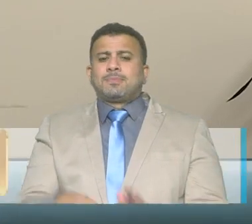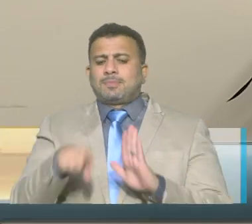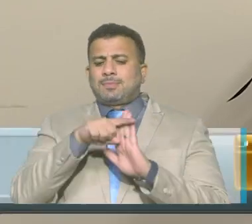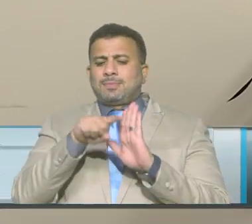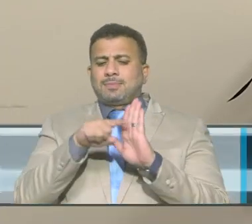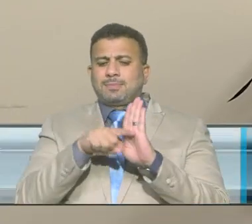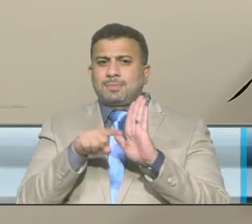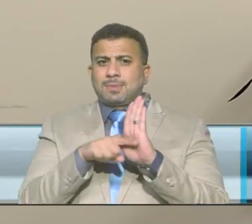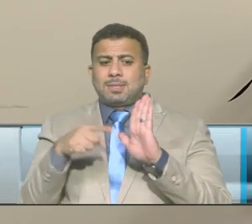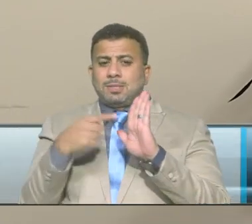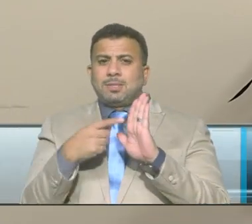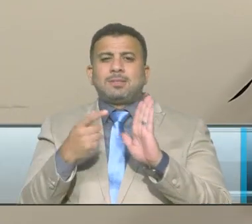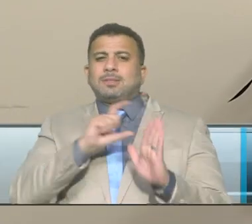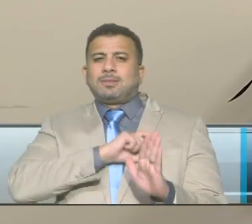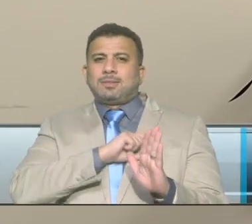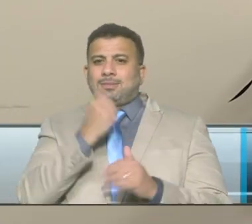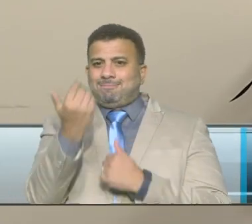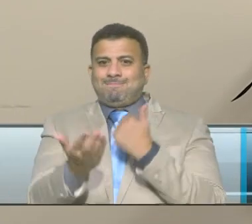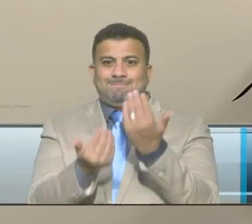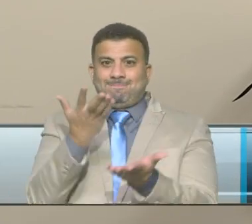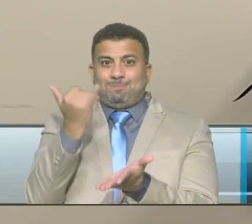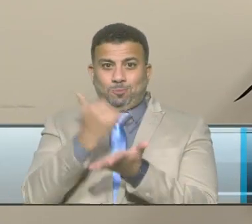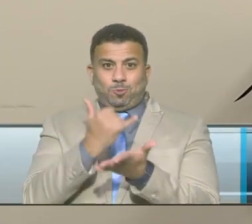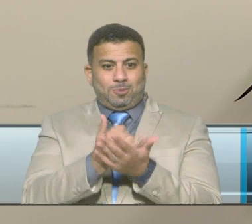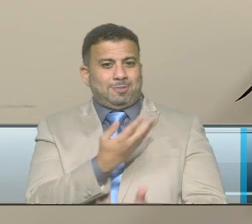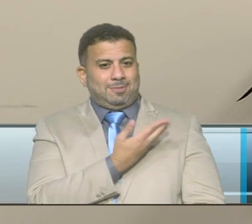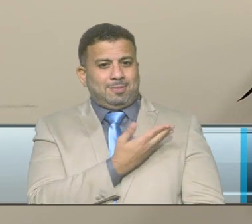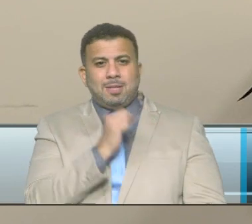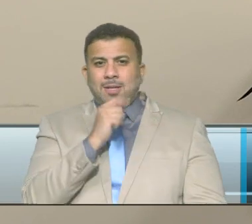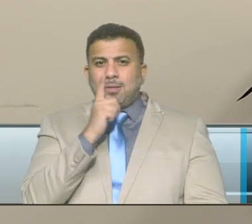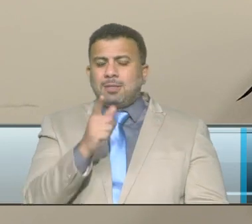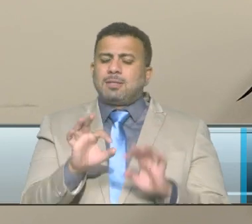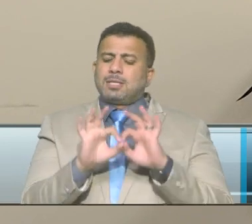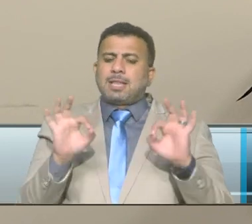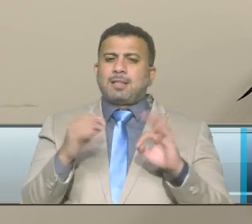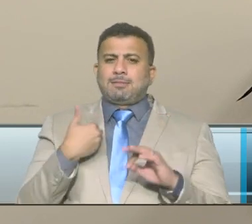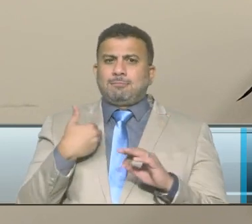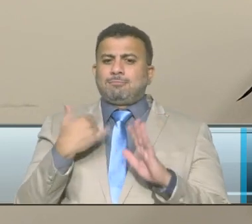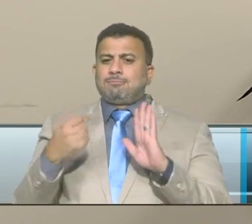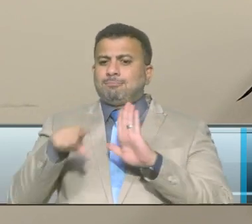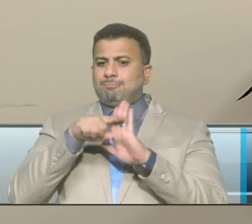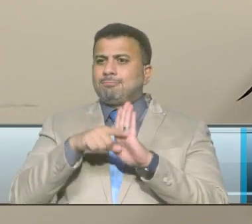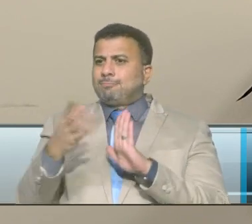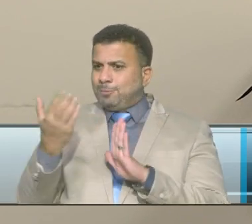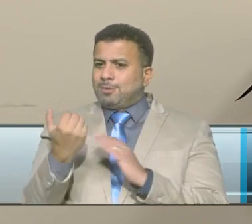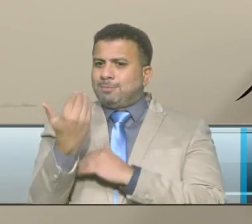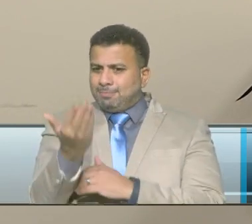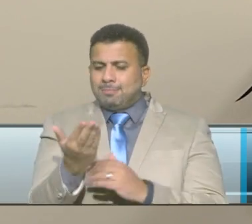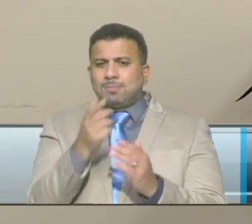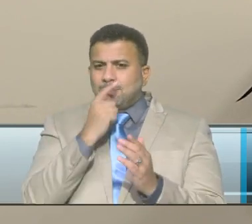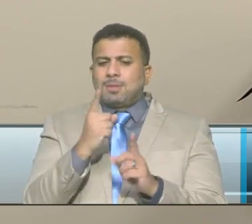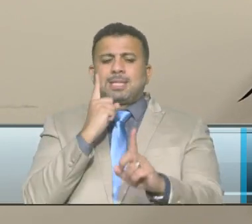والتسجيل تعتبر الواجهة الرئيسية للطالب، فكان لابد من أن يكون استعدادنا بالشكل الأمثل من ناحية